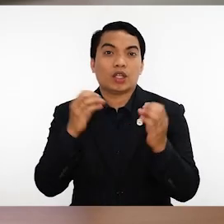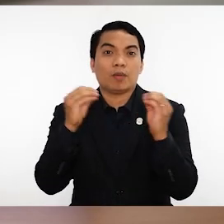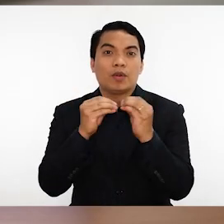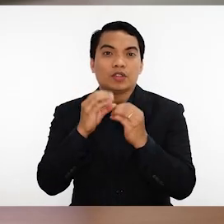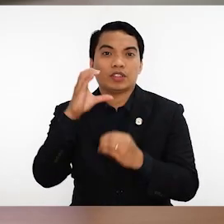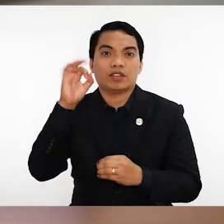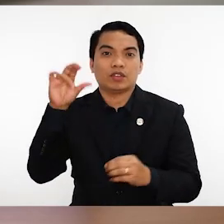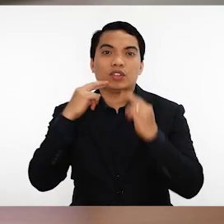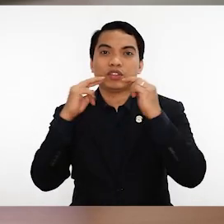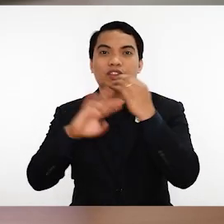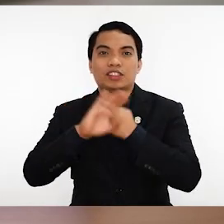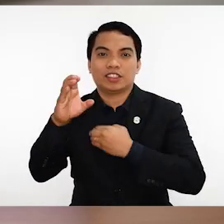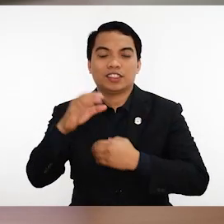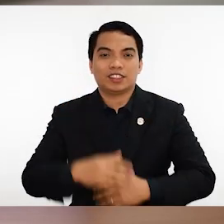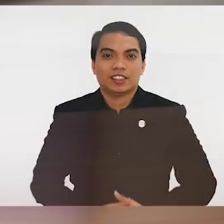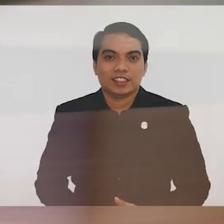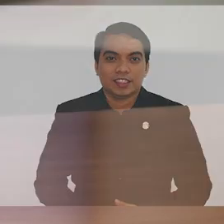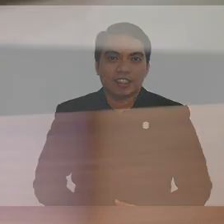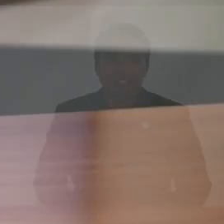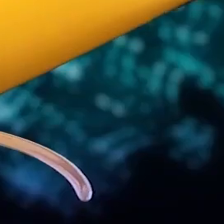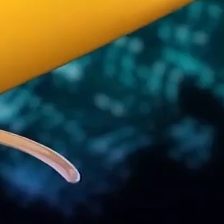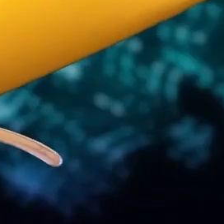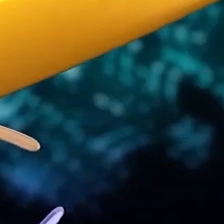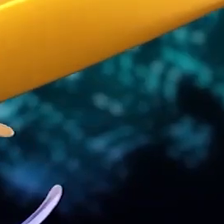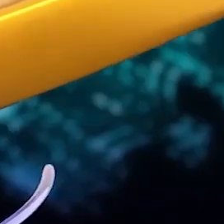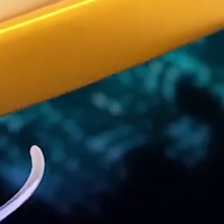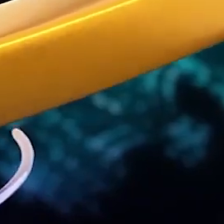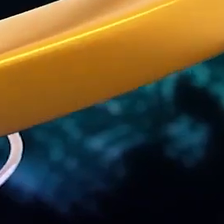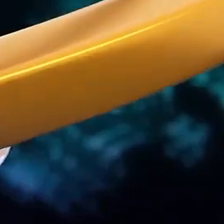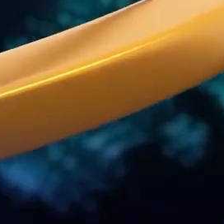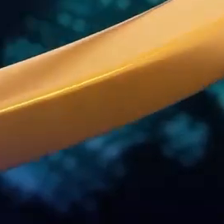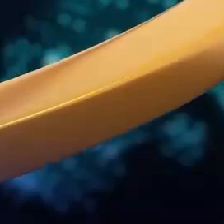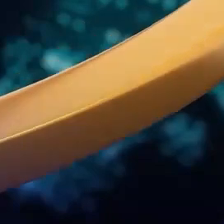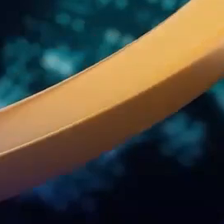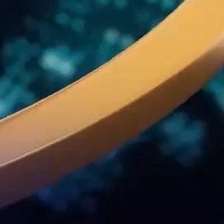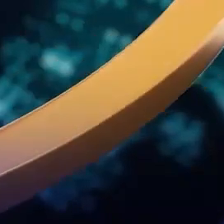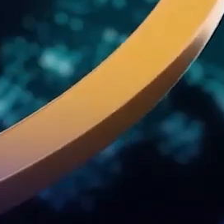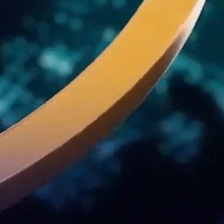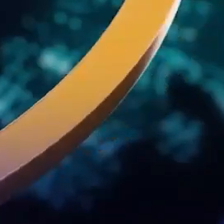this and more when CFO News returns.